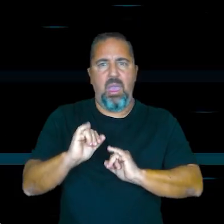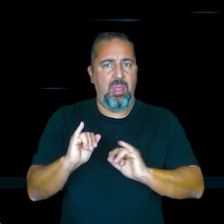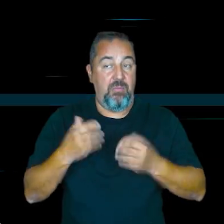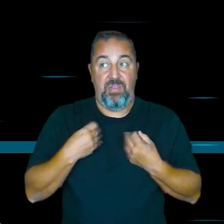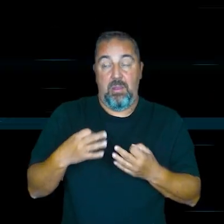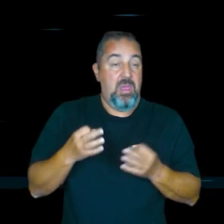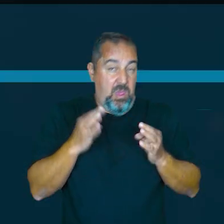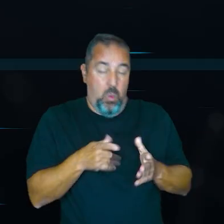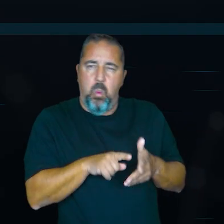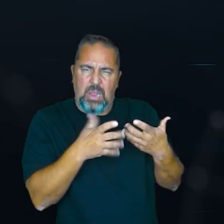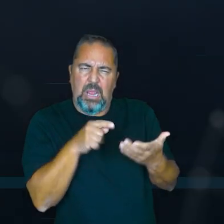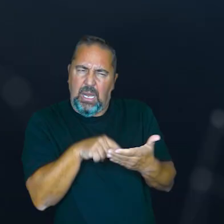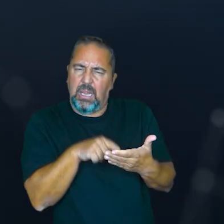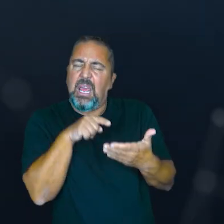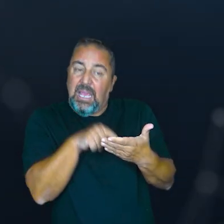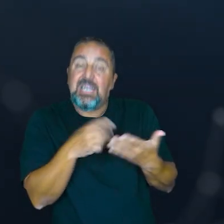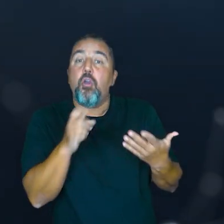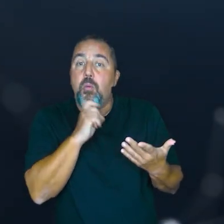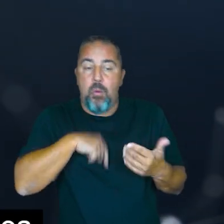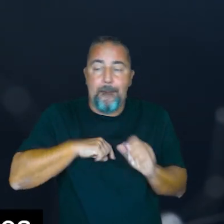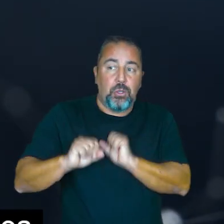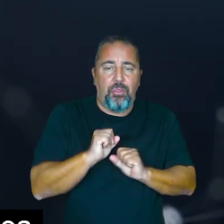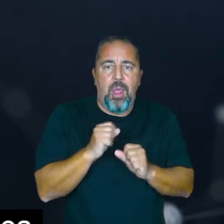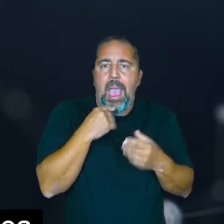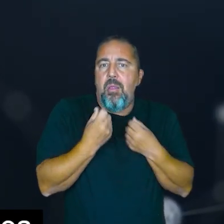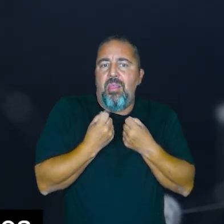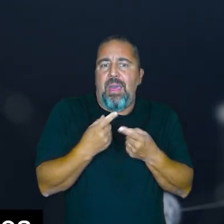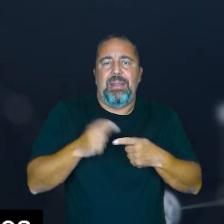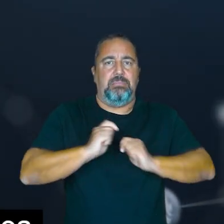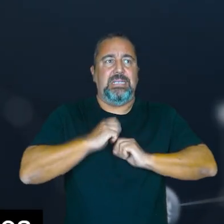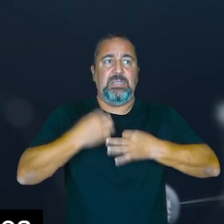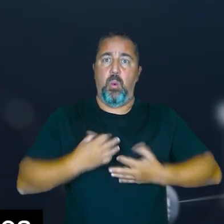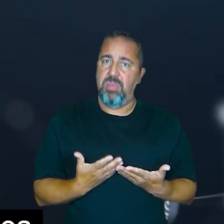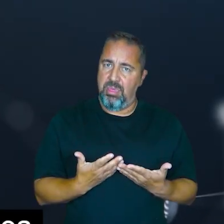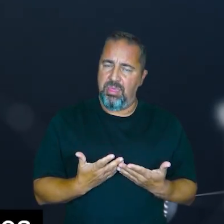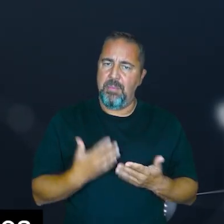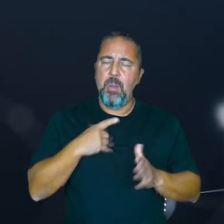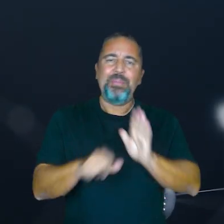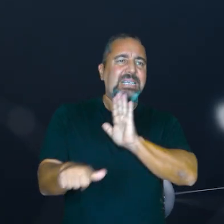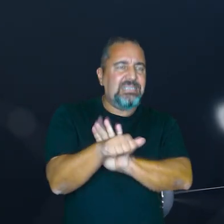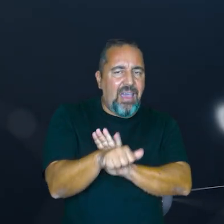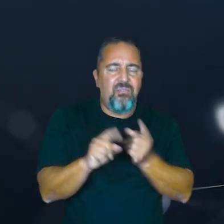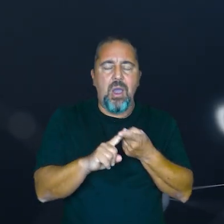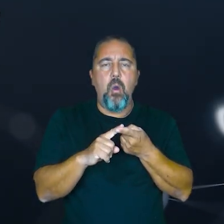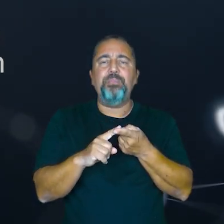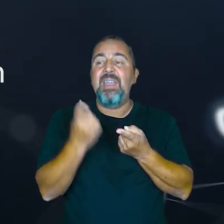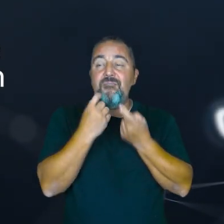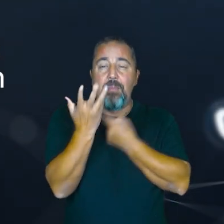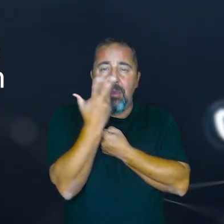mehatxuak ere badaude. Garrantzitsua da gure babesa eta segurtasuna hobetzeko bitartekoak jartzea,